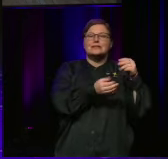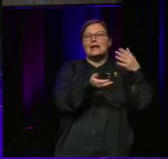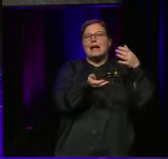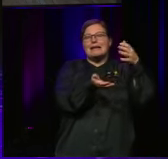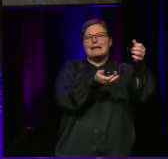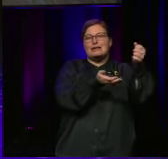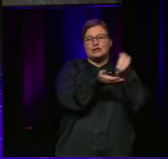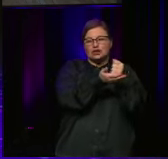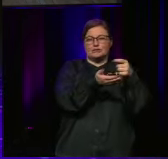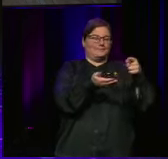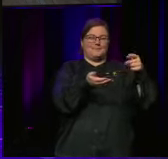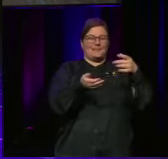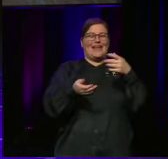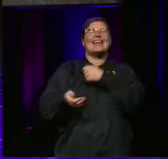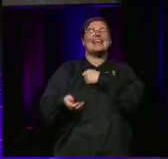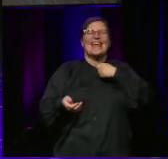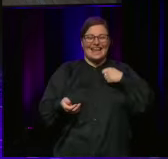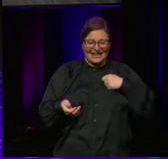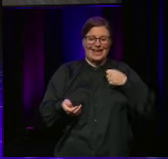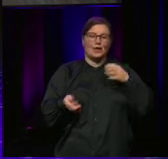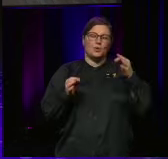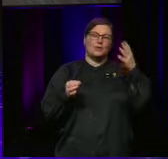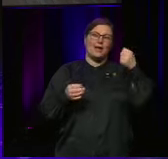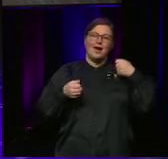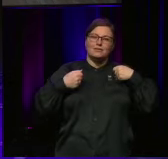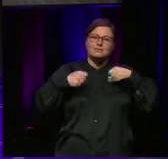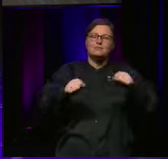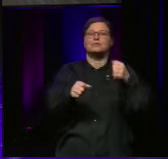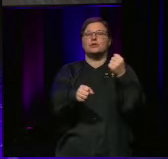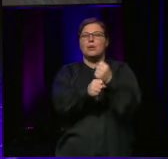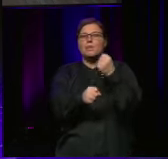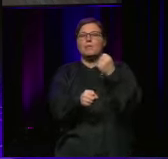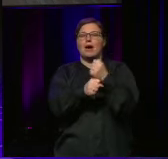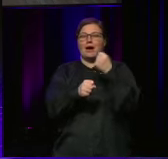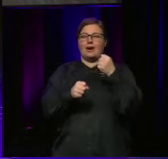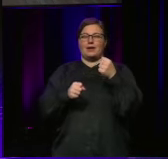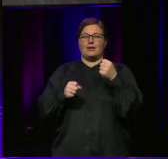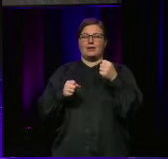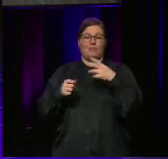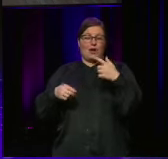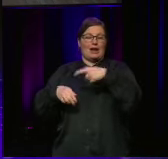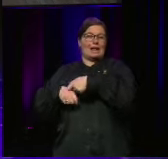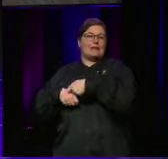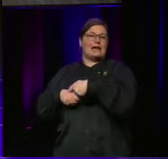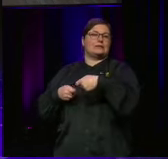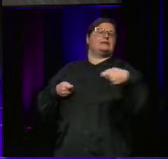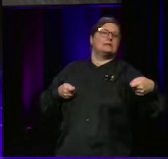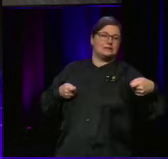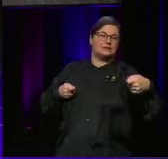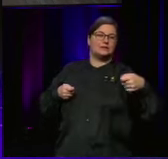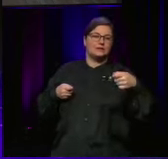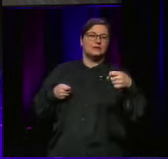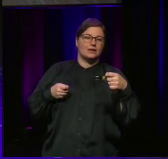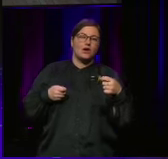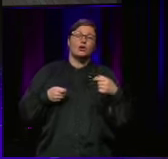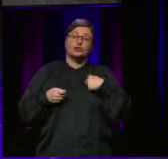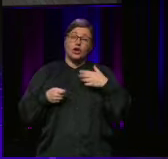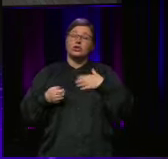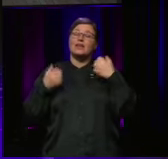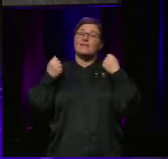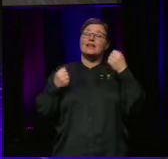förstöra och föra färden ur demokratin. Och jag tror att det är viktigt att veta